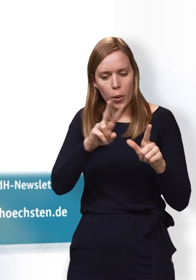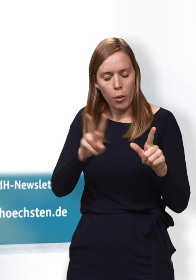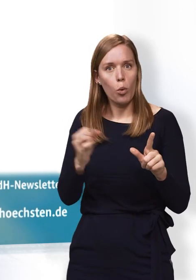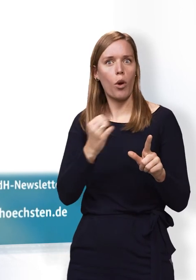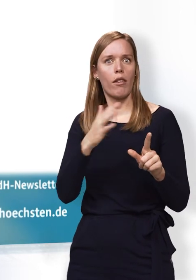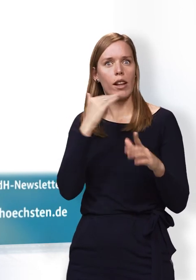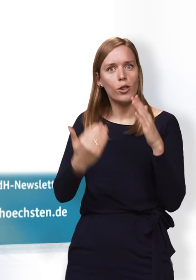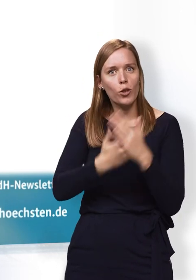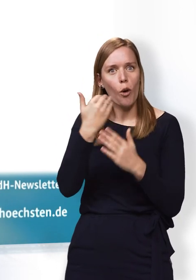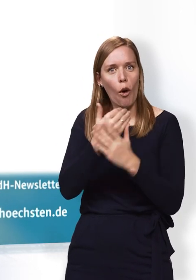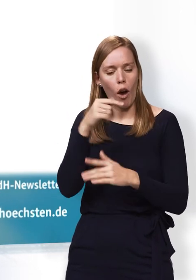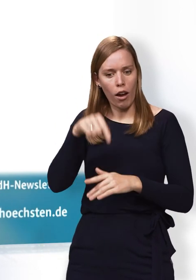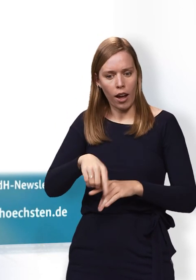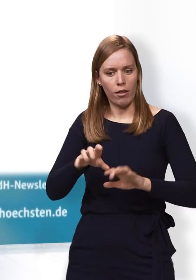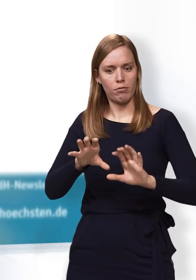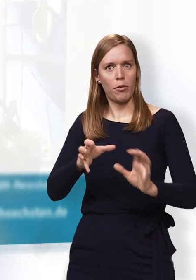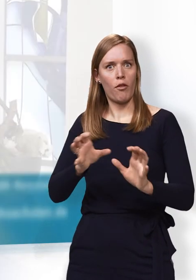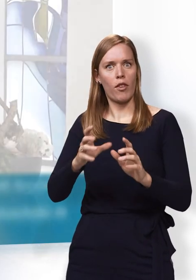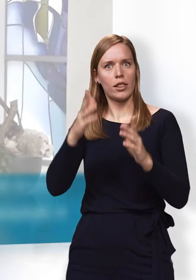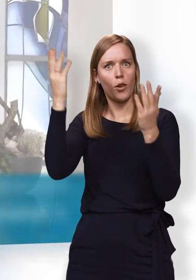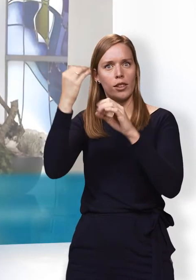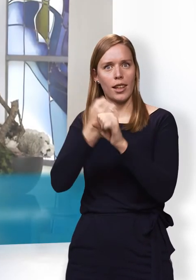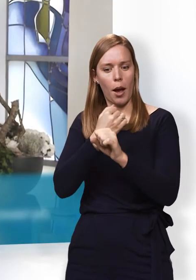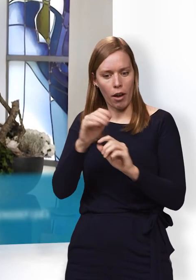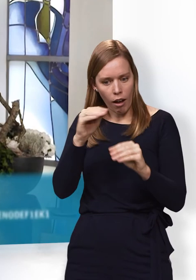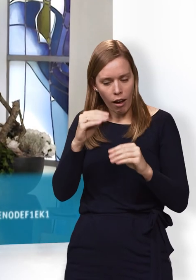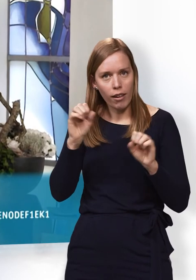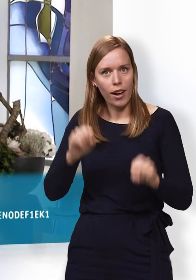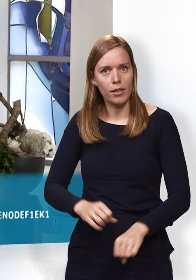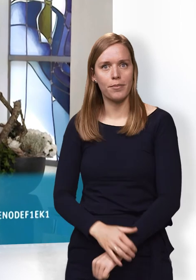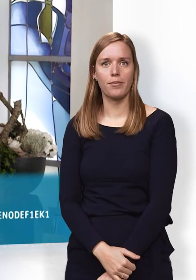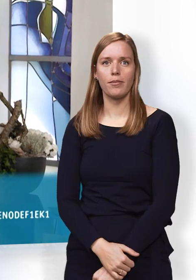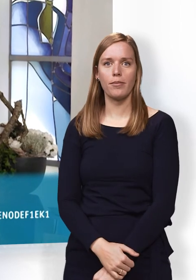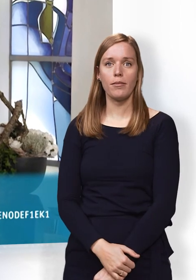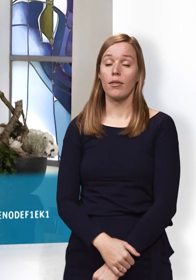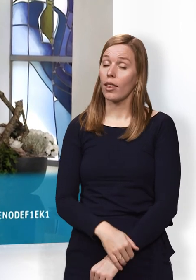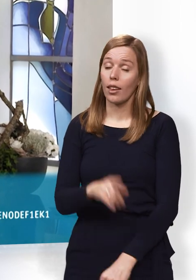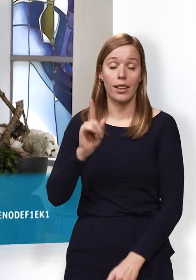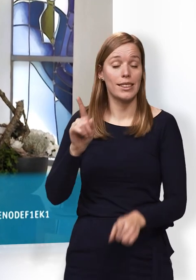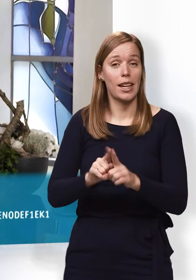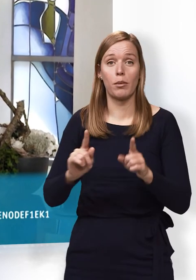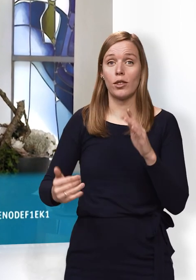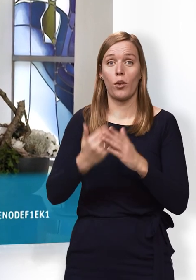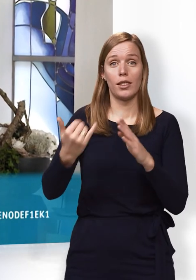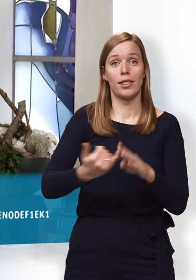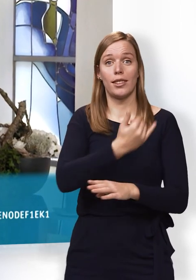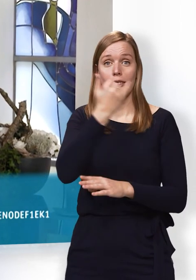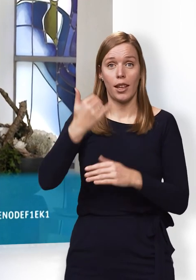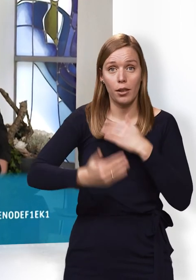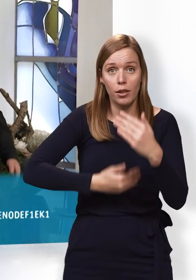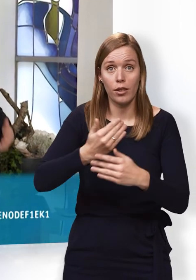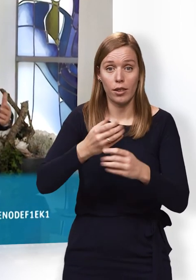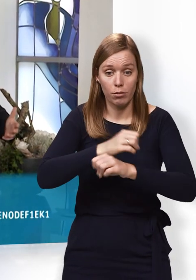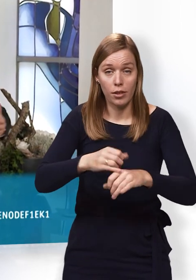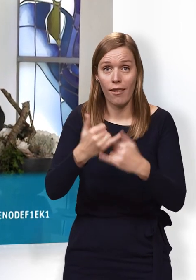neue Dinge aus unserer Fernsehgottesdienstarbeit erfahren. Das Ganze schaffen wir auch im neuen Jahr nur mit Ihrer finanziellen Hilfe.